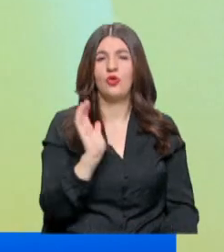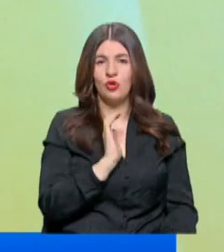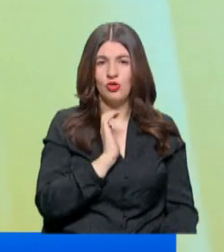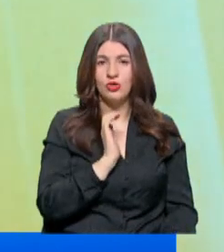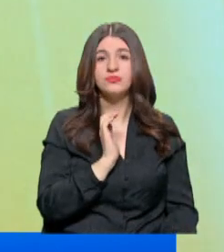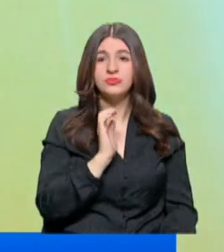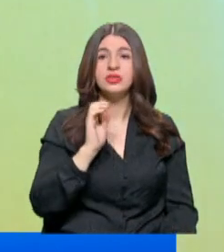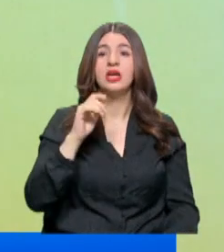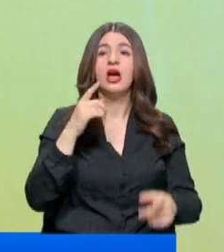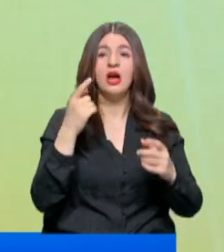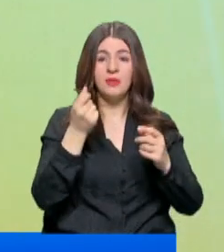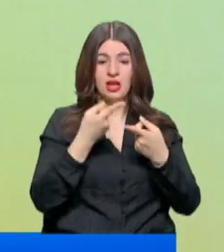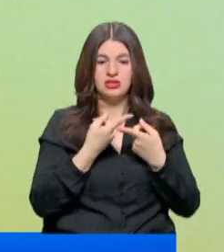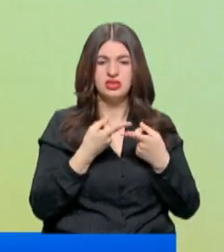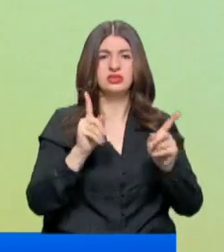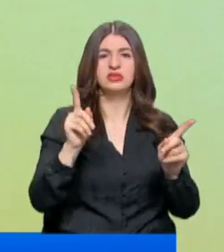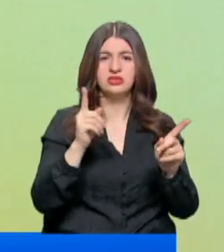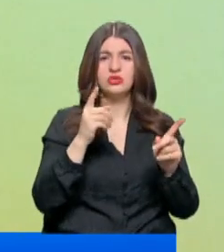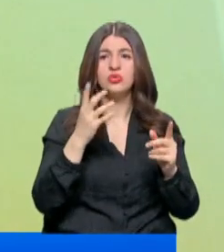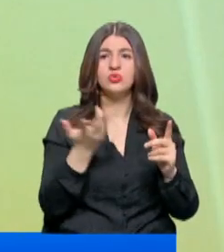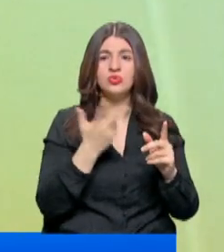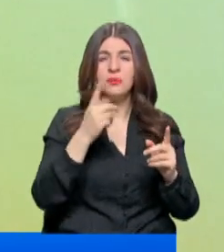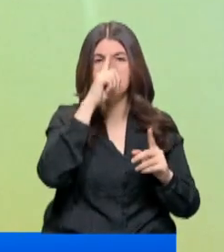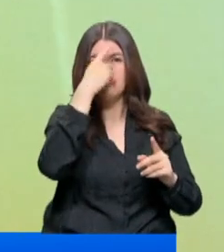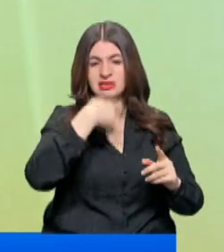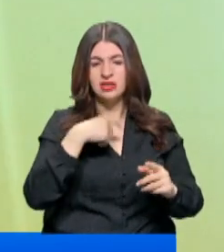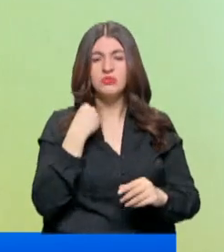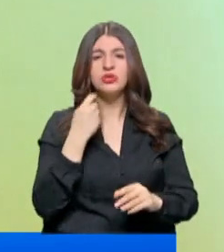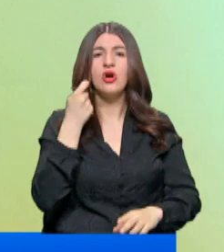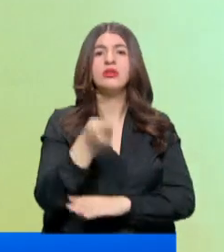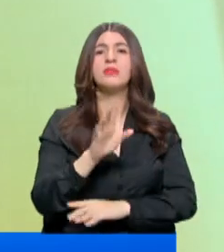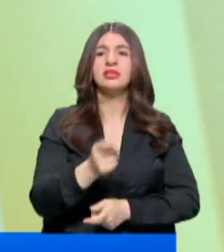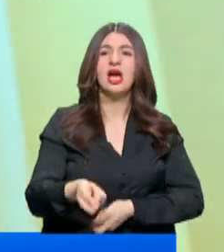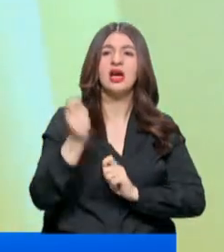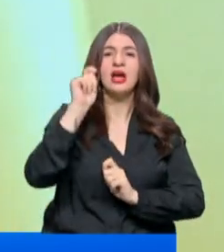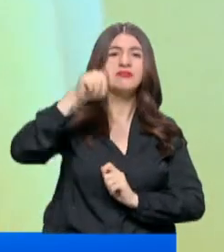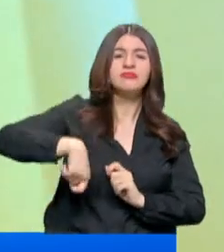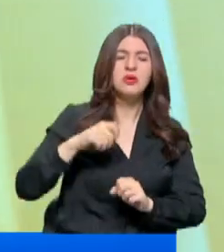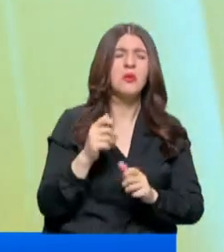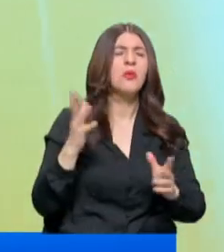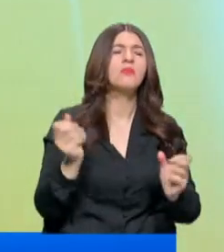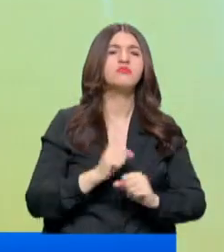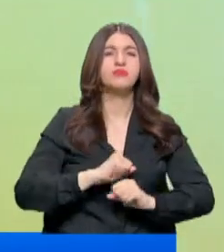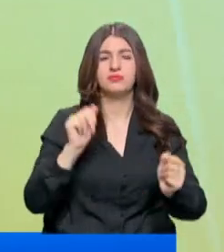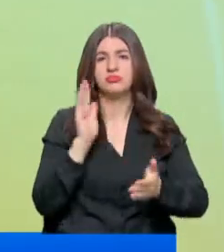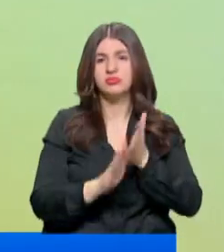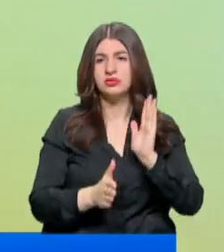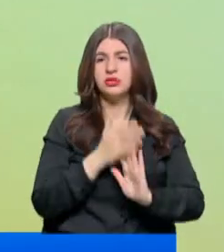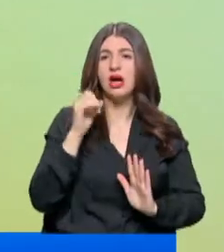çıkış yok cari açık dorukta bireysel borç ödemez noktada kredi kartları patladı